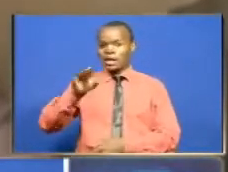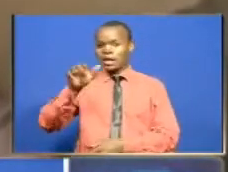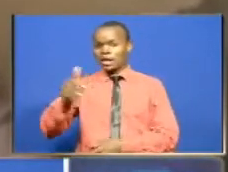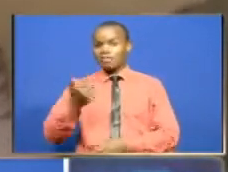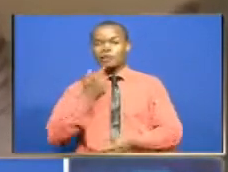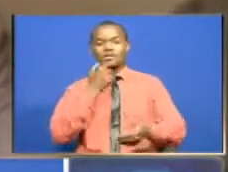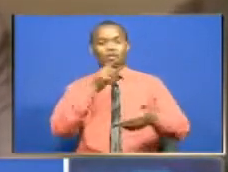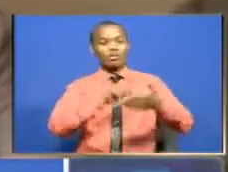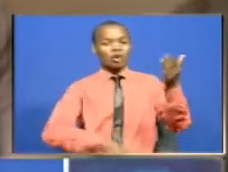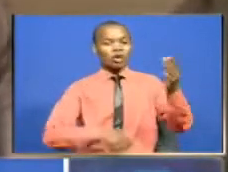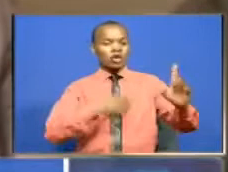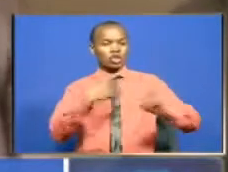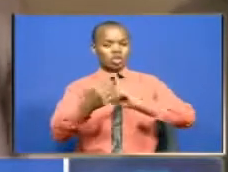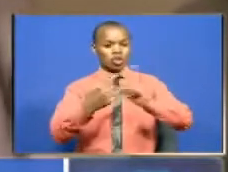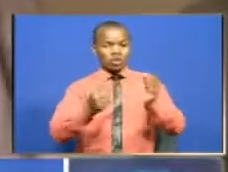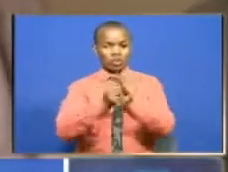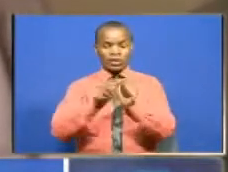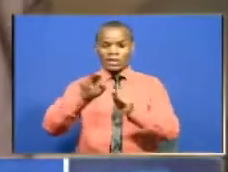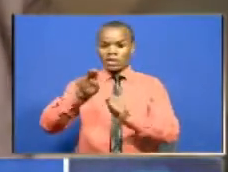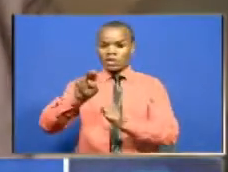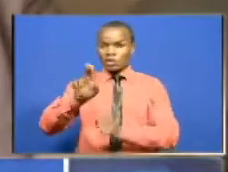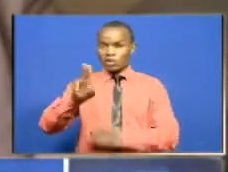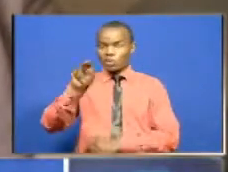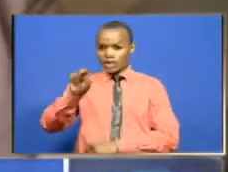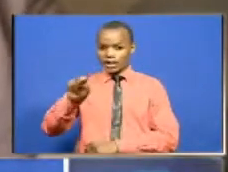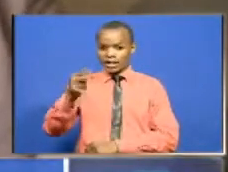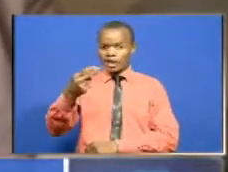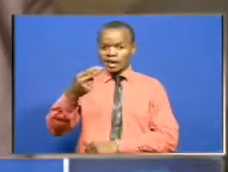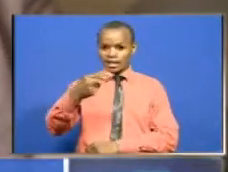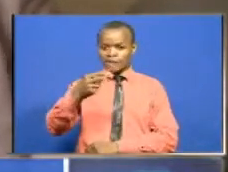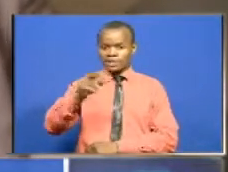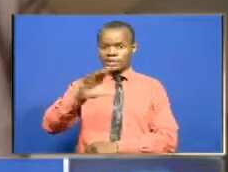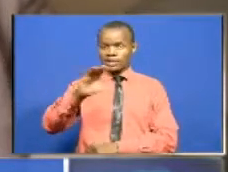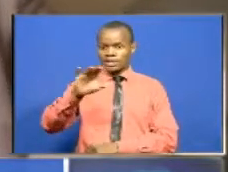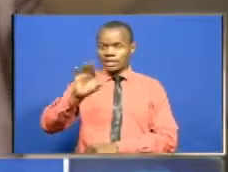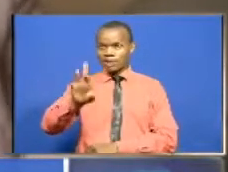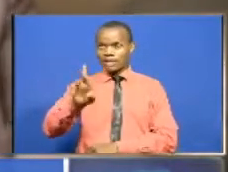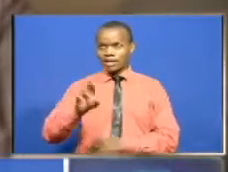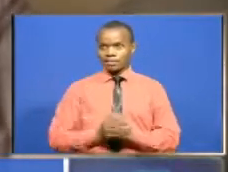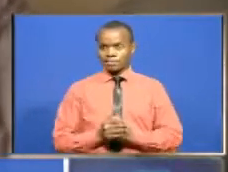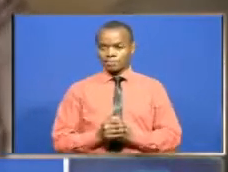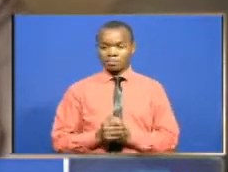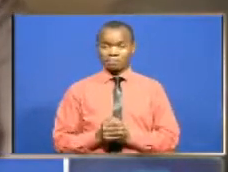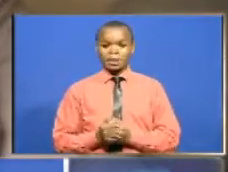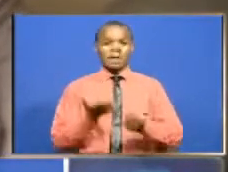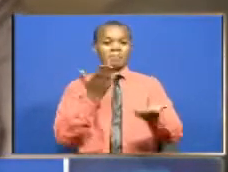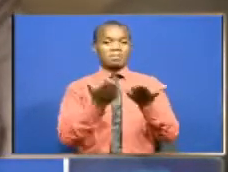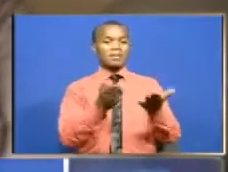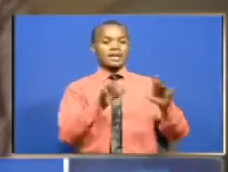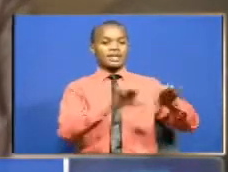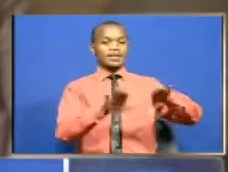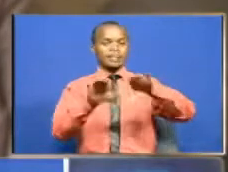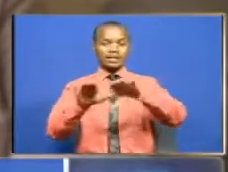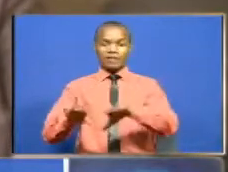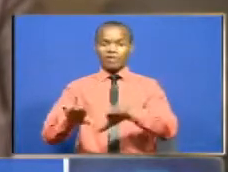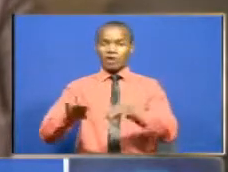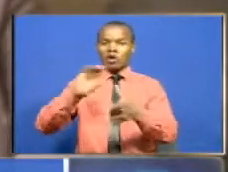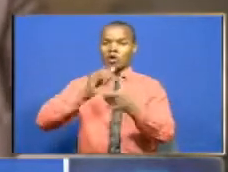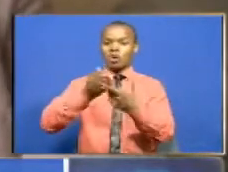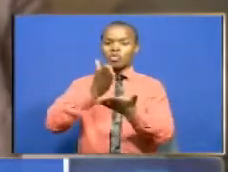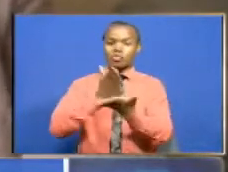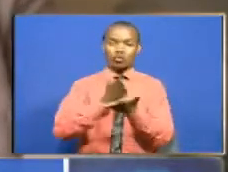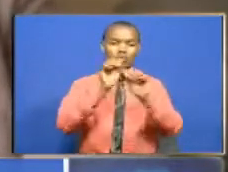la UNHCR akitafuta hifadhi. Kwa mtu anayekimbia kuuawa ama kuteswa ama kuzalilishwa ama